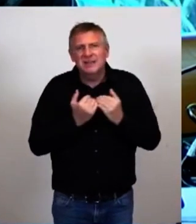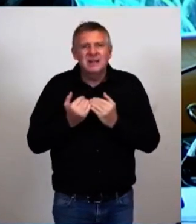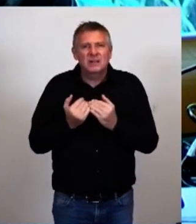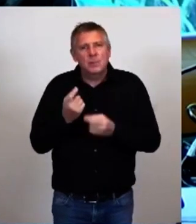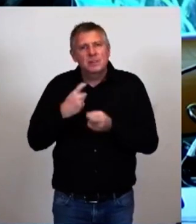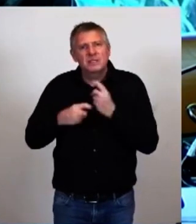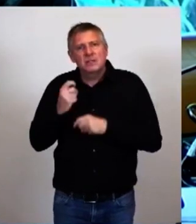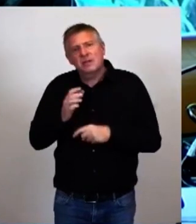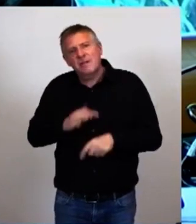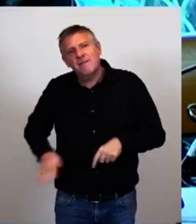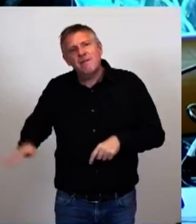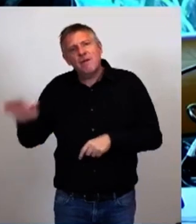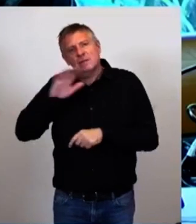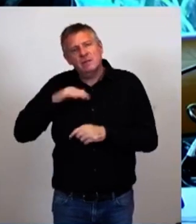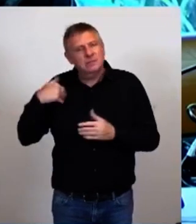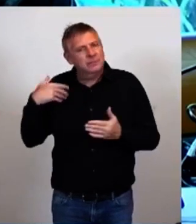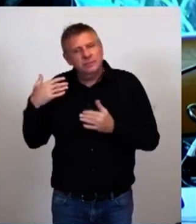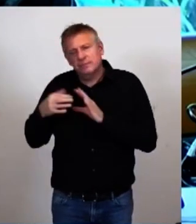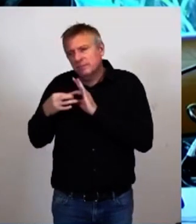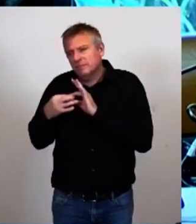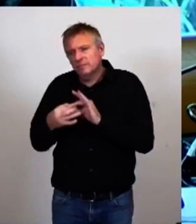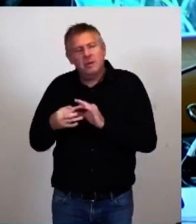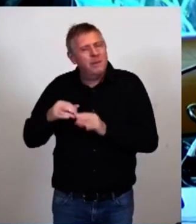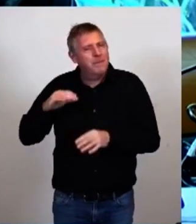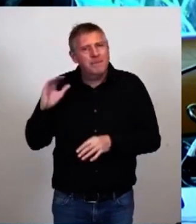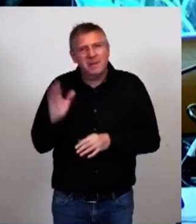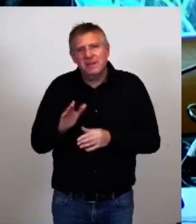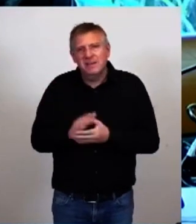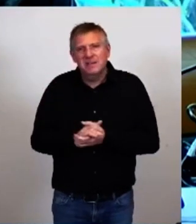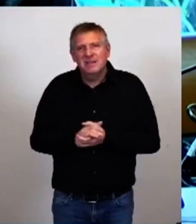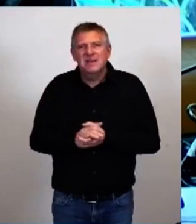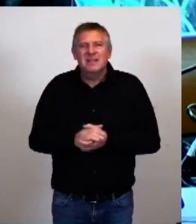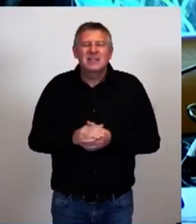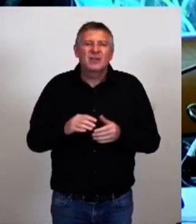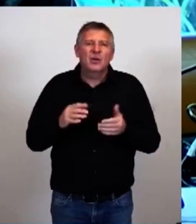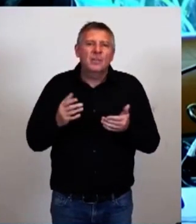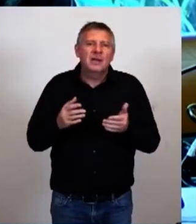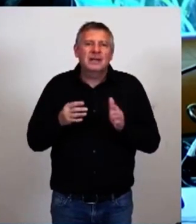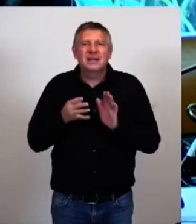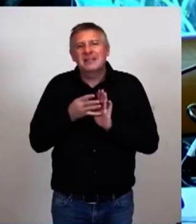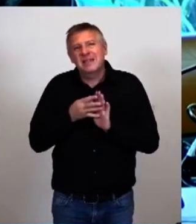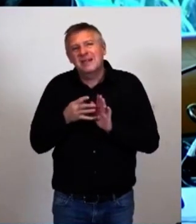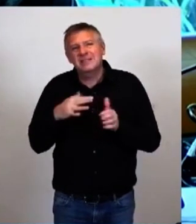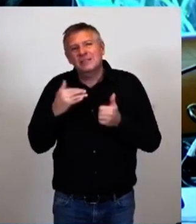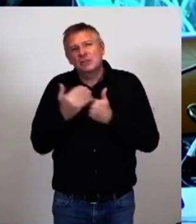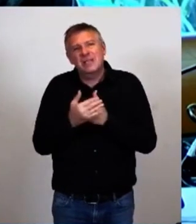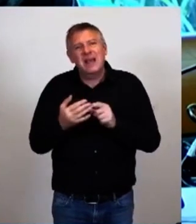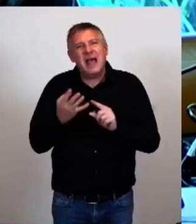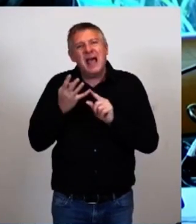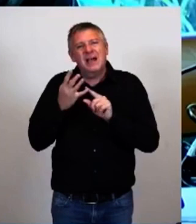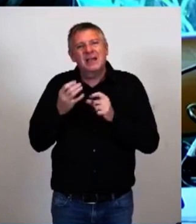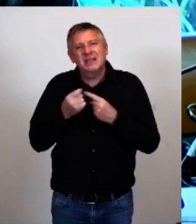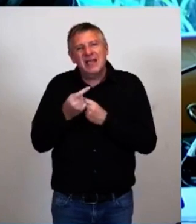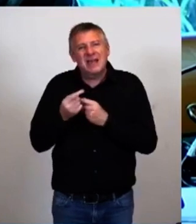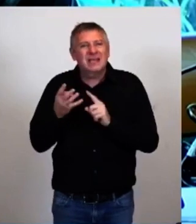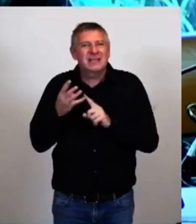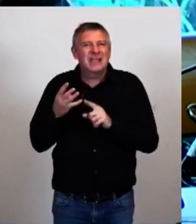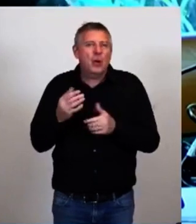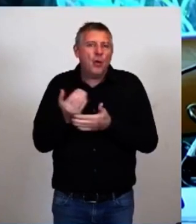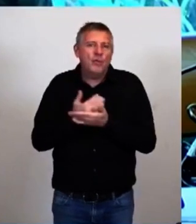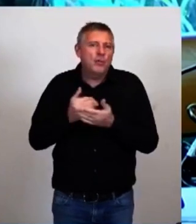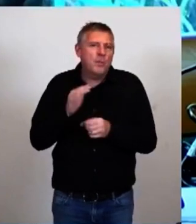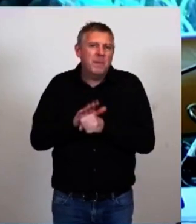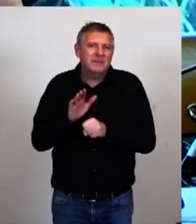France. Si le critère social doit être évidemment pris en compte, il ne doit pas se résumer à celui des revenus. Et dans un contexte où la